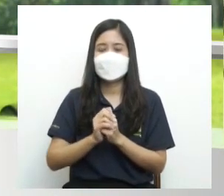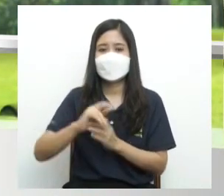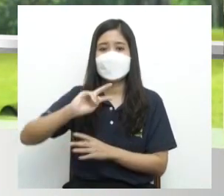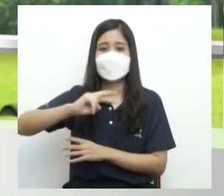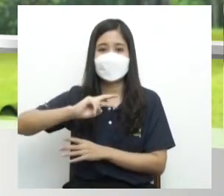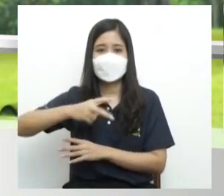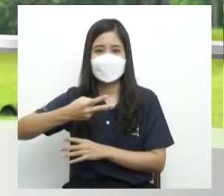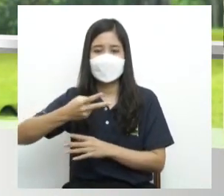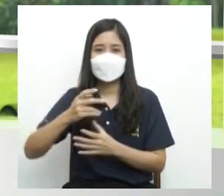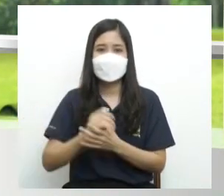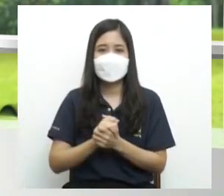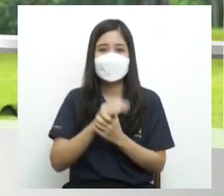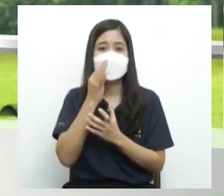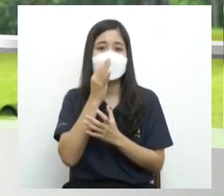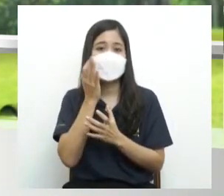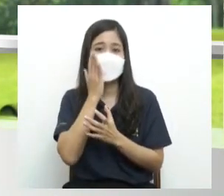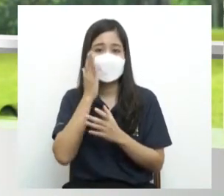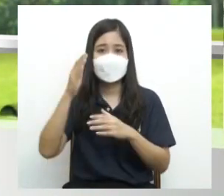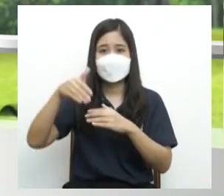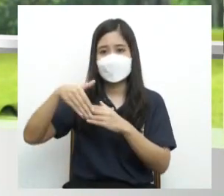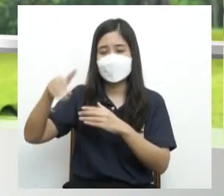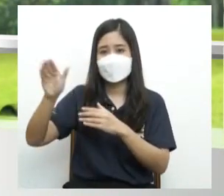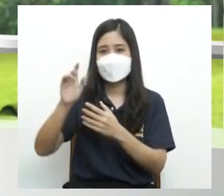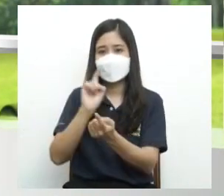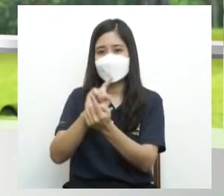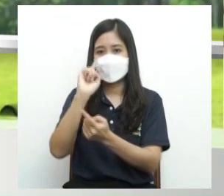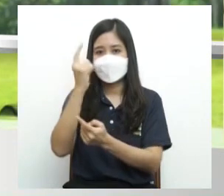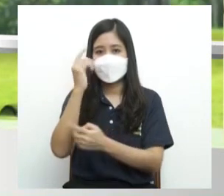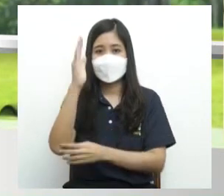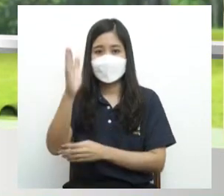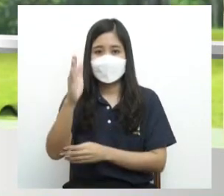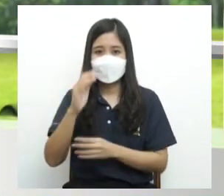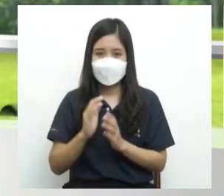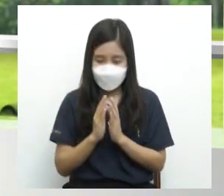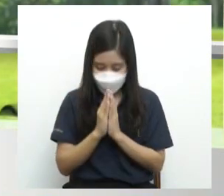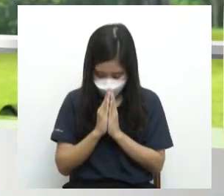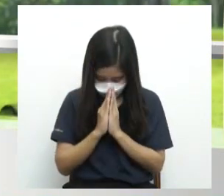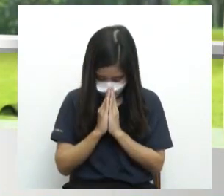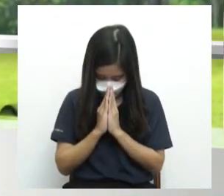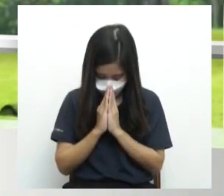ภูมิมดินล่ามภาษามือและดิฉันสุวิมลอินทรีย์ต้องลากันไปก่อนพบกันใหม่สัปดาห์หน้าสวัสดีค่ะ